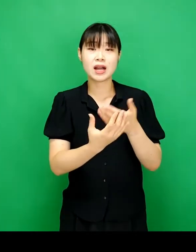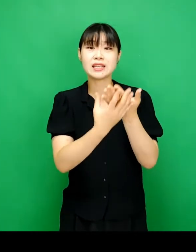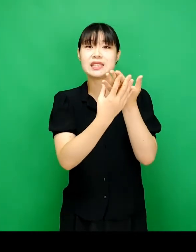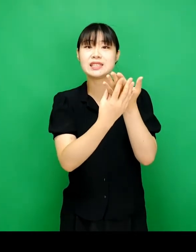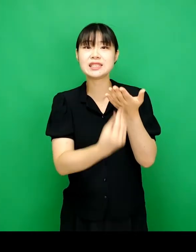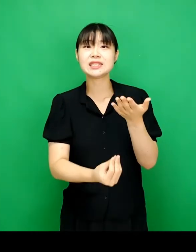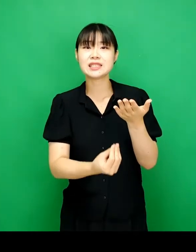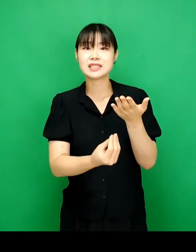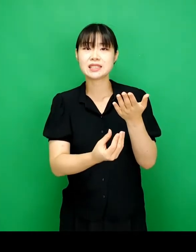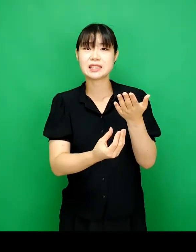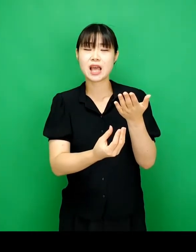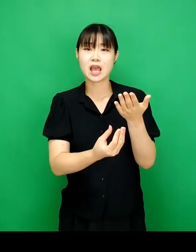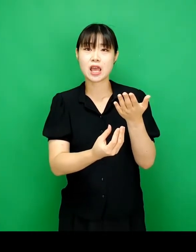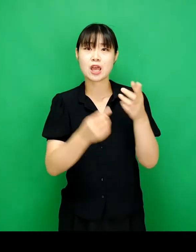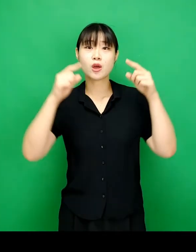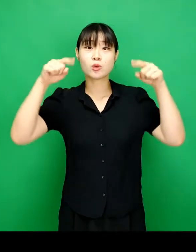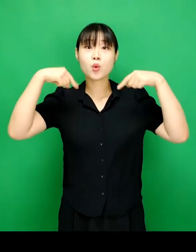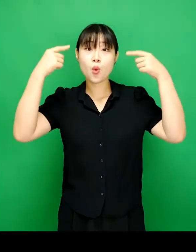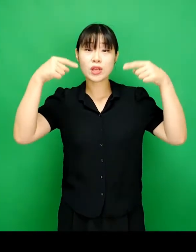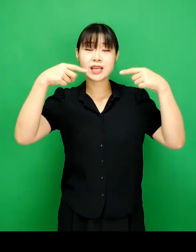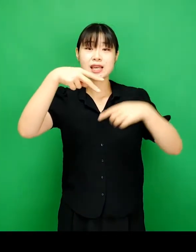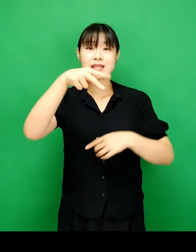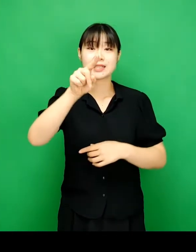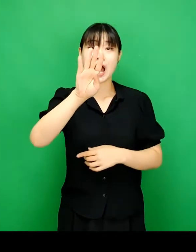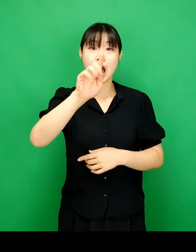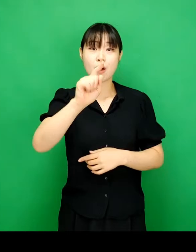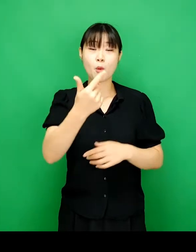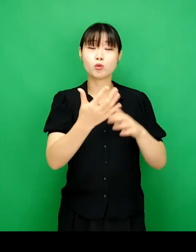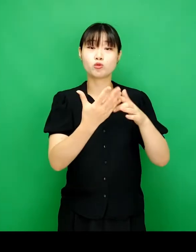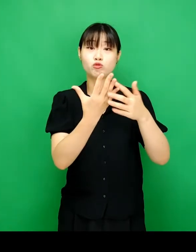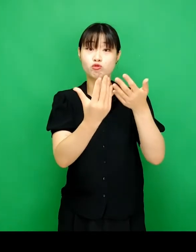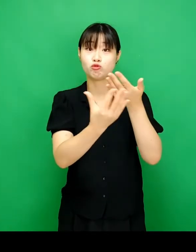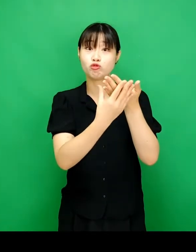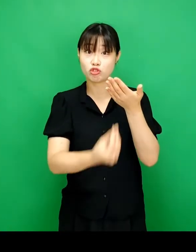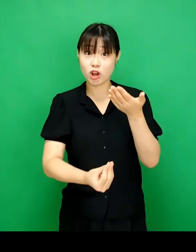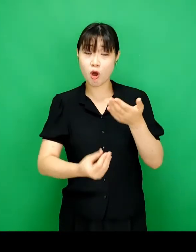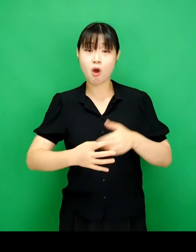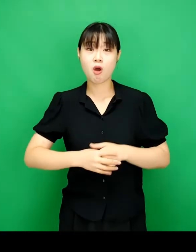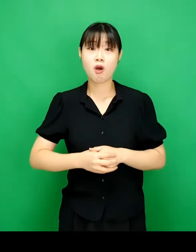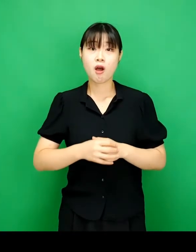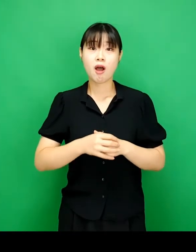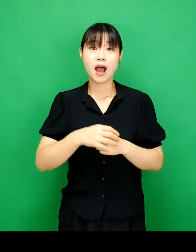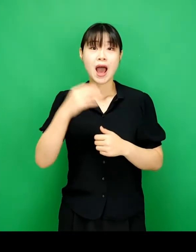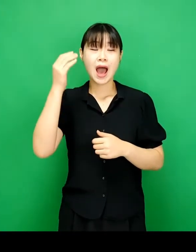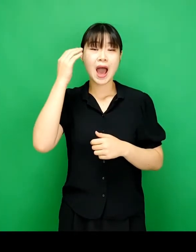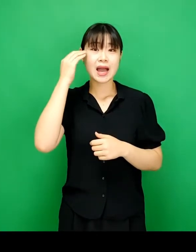시청, 인쇄한 종이 형태로 받아볼 수 있는 사본 출력물,